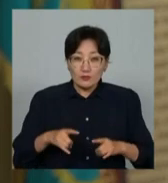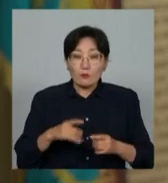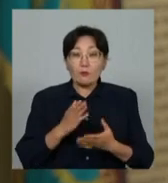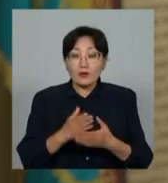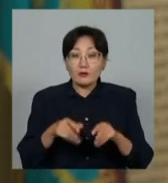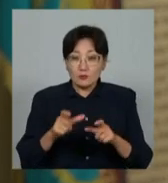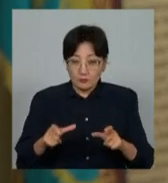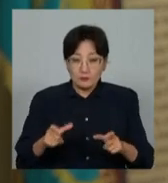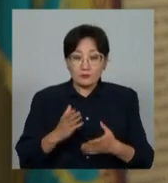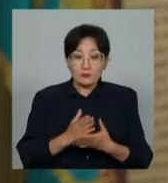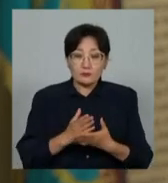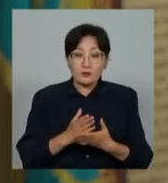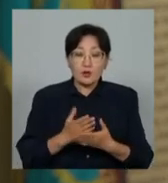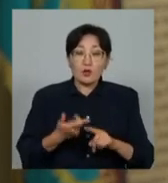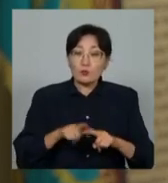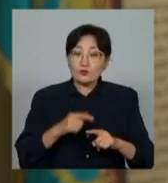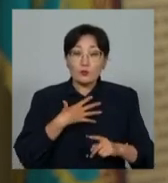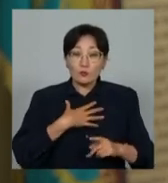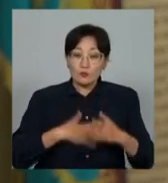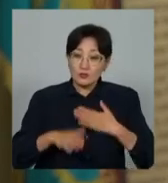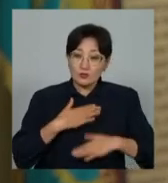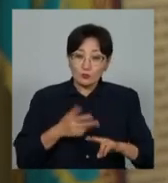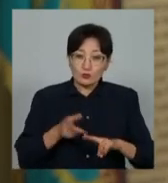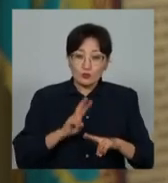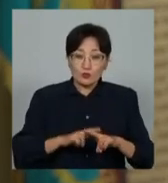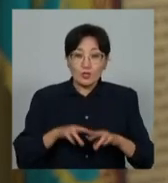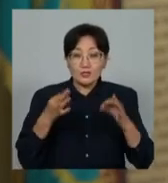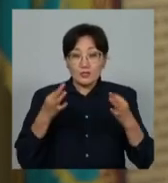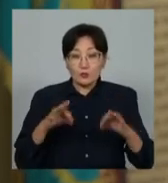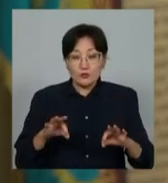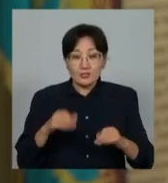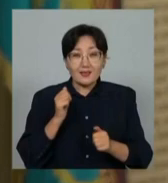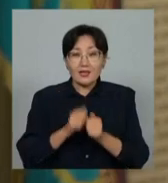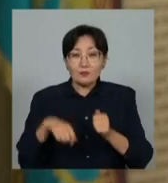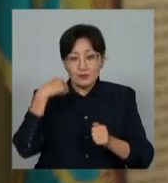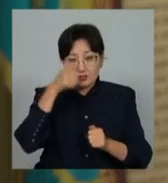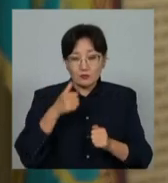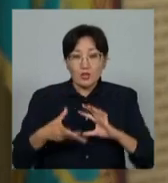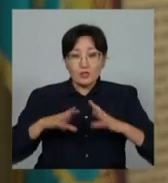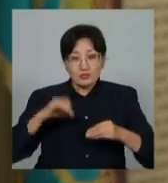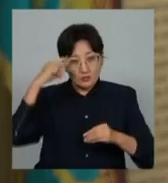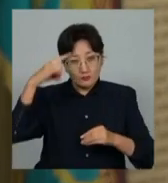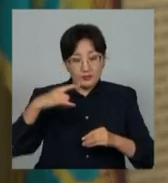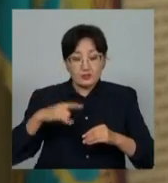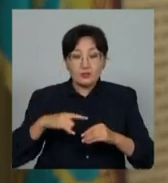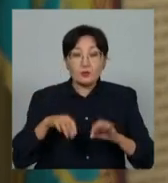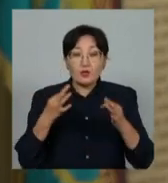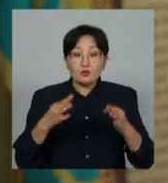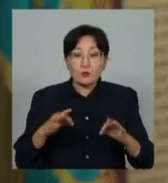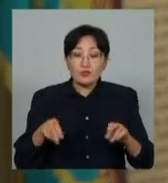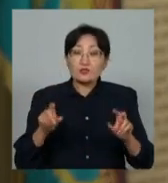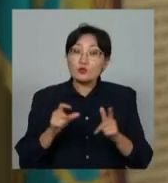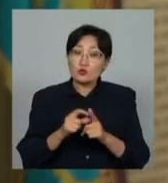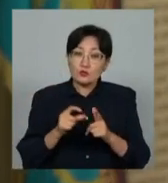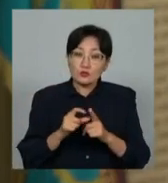екен. Өте қуаныштымыз, өйткені мынау тәуелсіздіктің әрбір жылы, жалпы Қазақстанның тәуелсіздігі деген сөздің